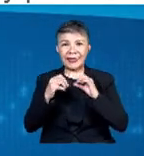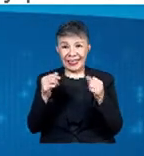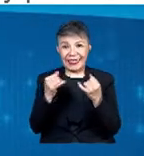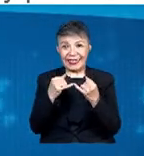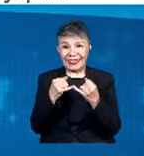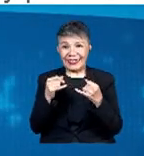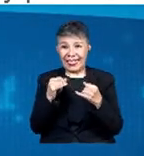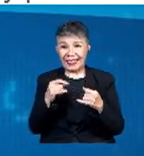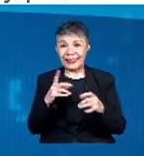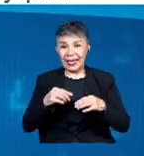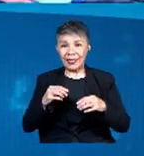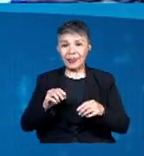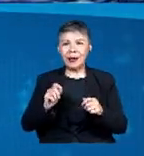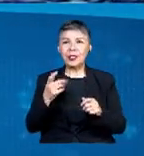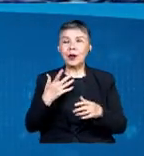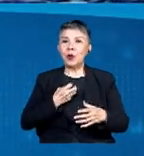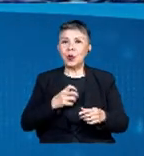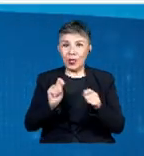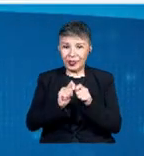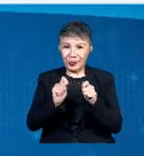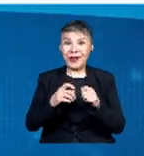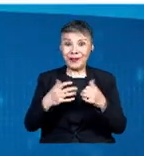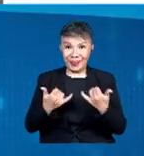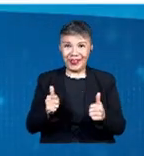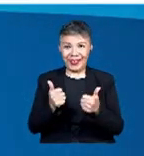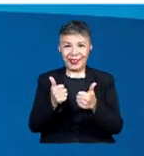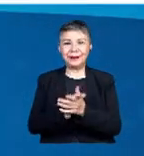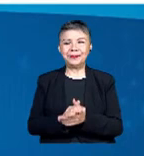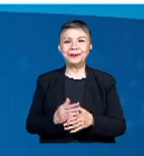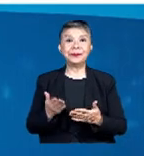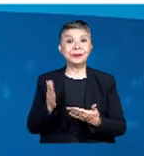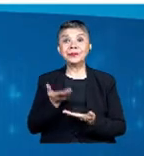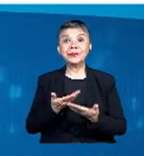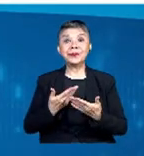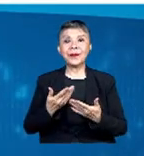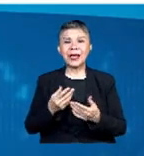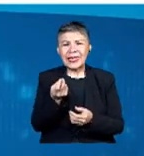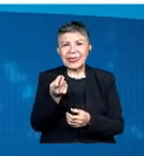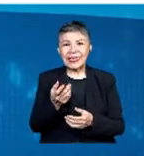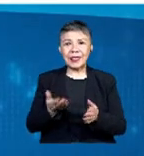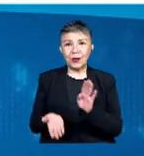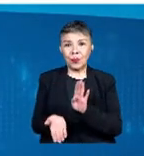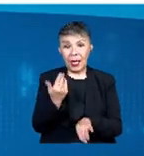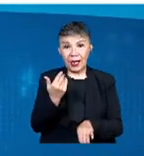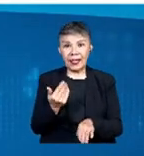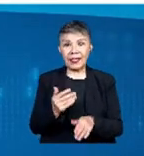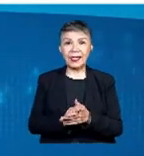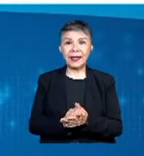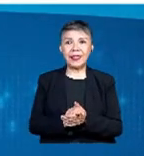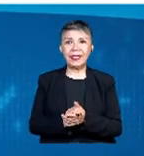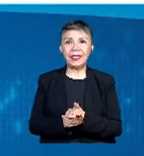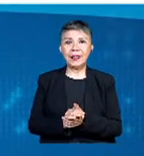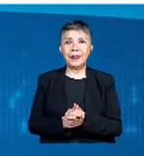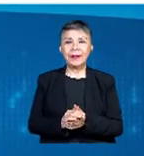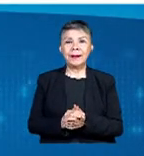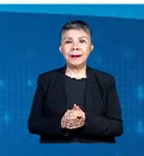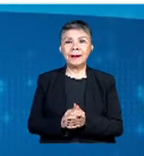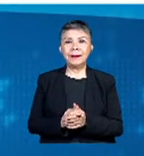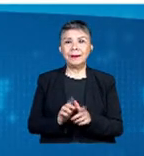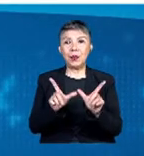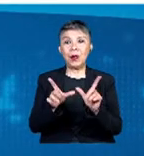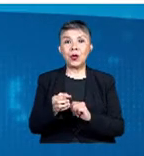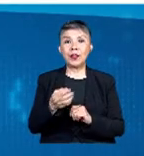tapi mudah-mudahan komunikasi kita saat ini sudah cukup lebih baik lagi. Sedikit saja diulang yang tadi sudah Bapak